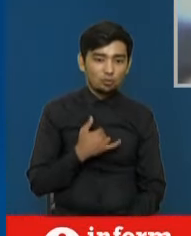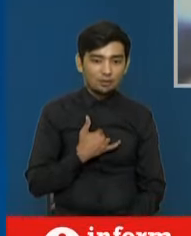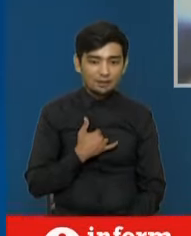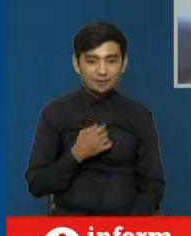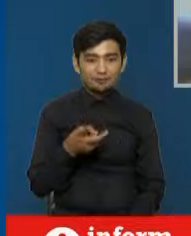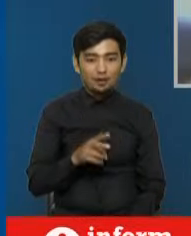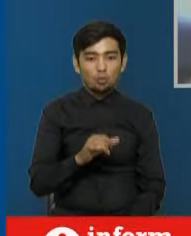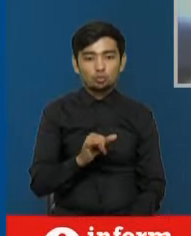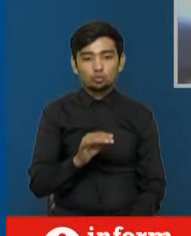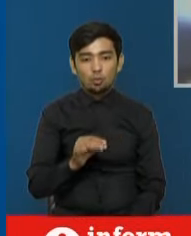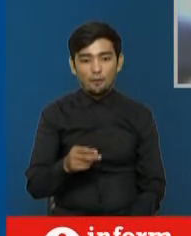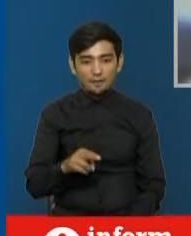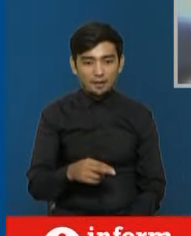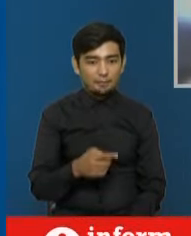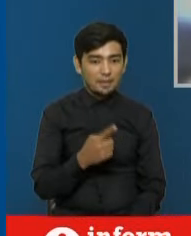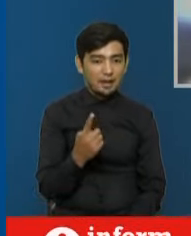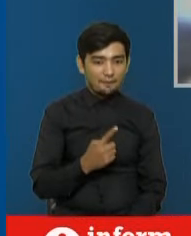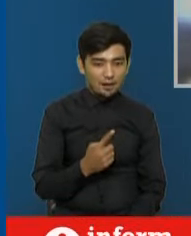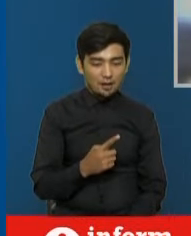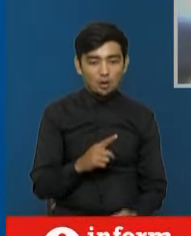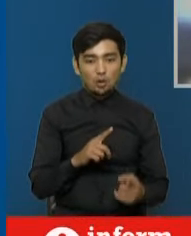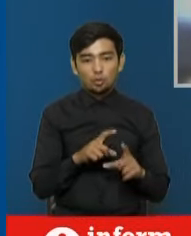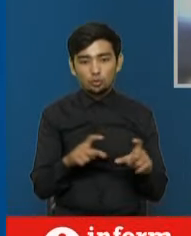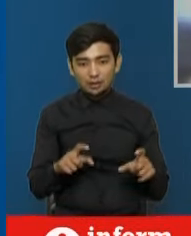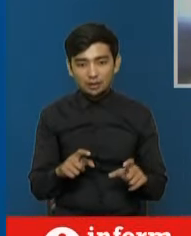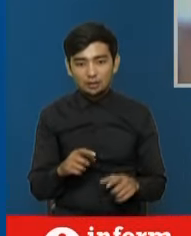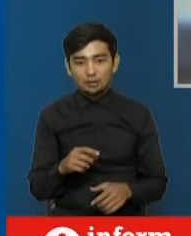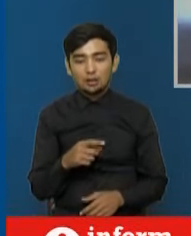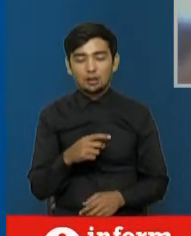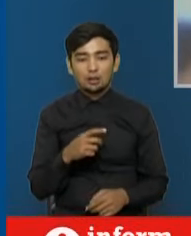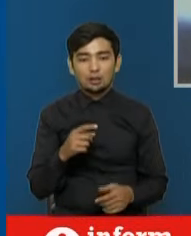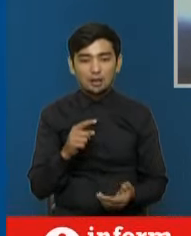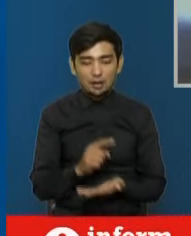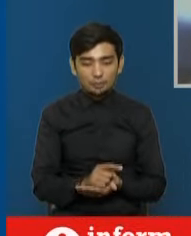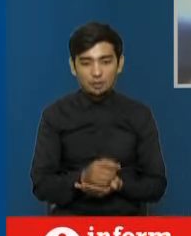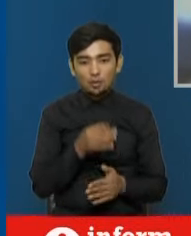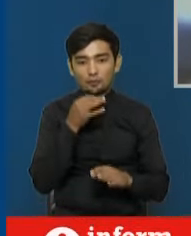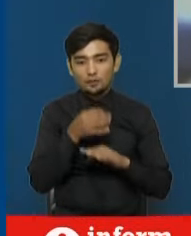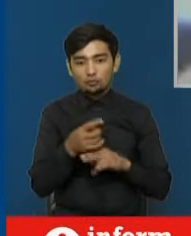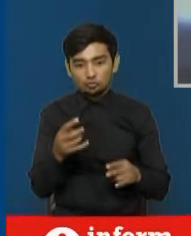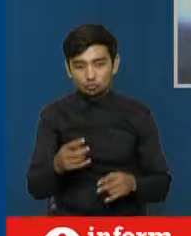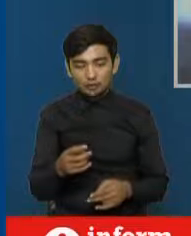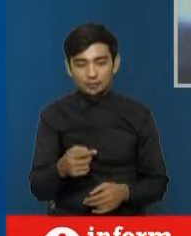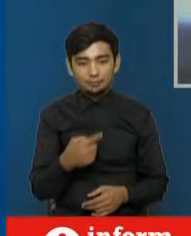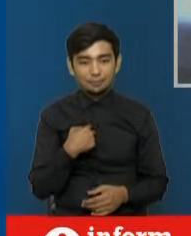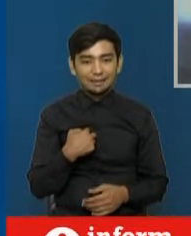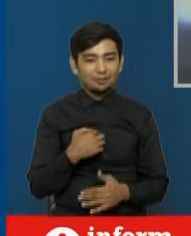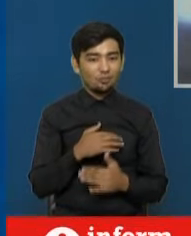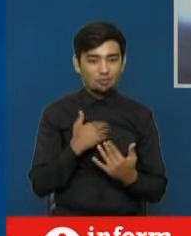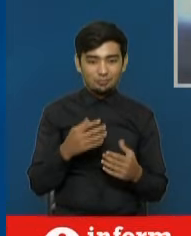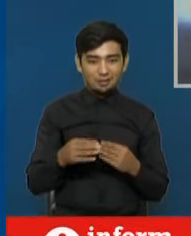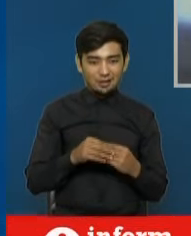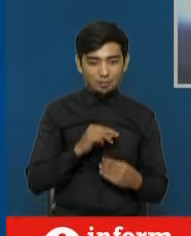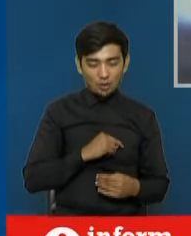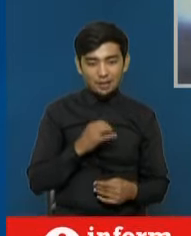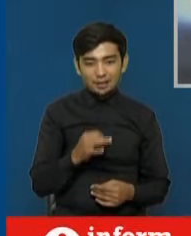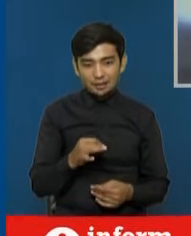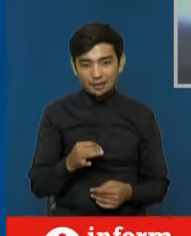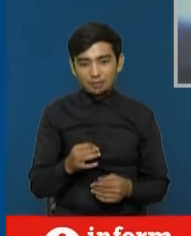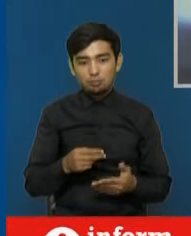Первое. Люди должны сказать, что мы не хотим, и принести бланк с подписями. Второе. У